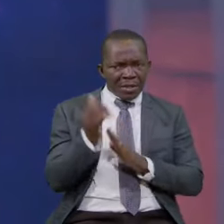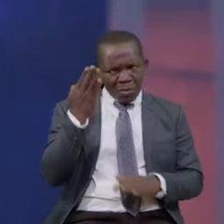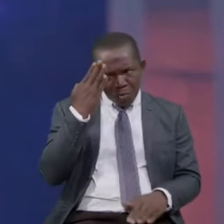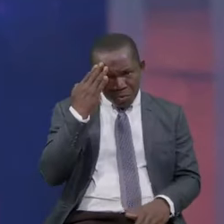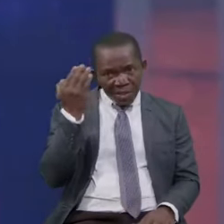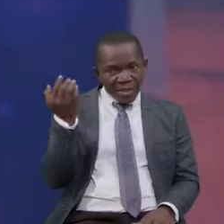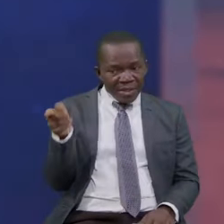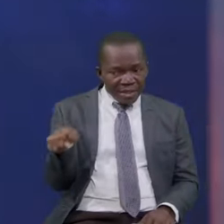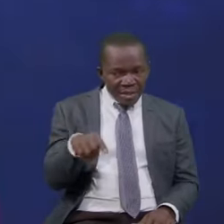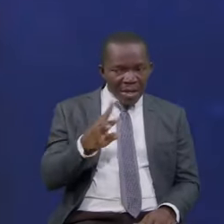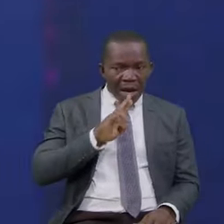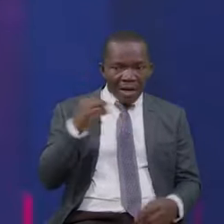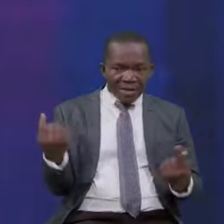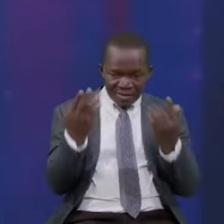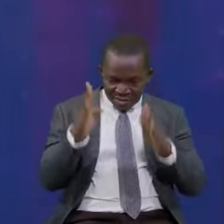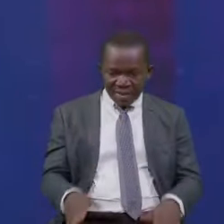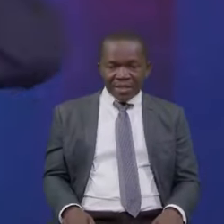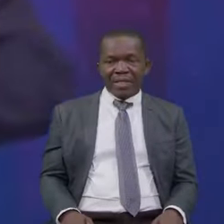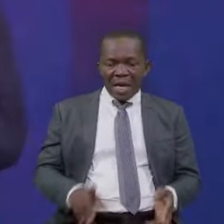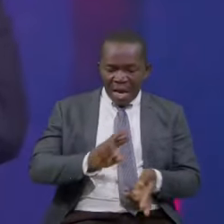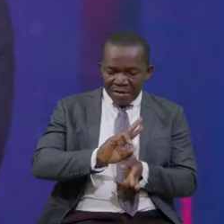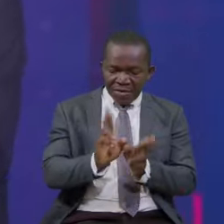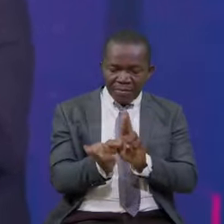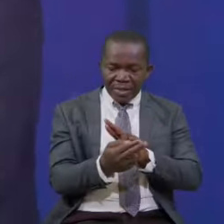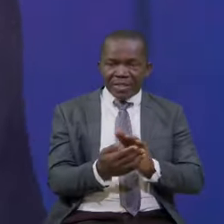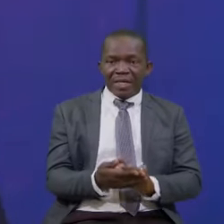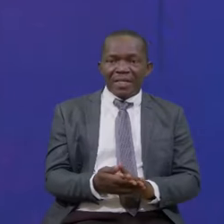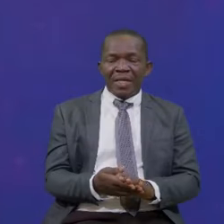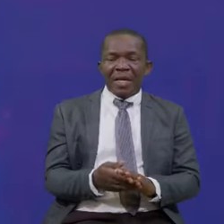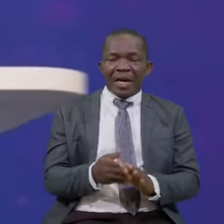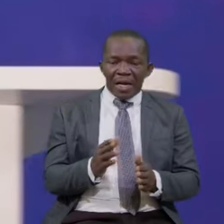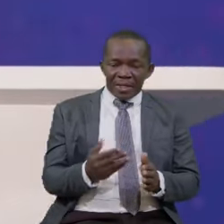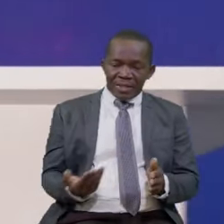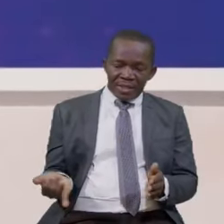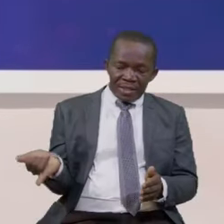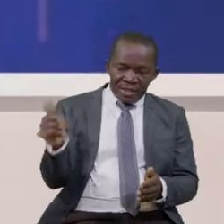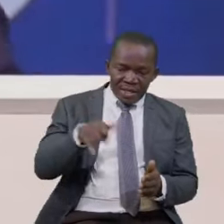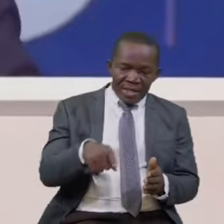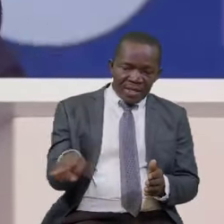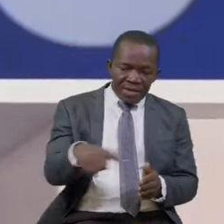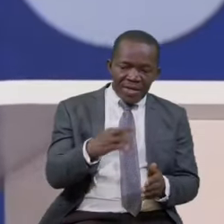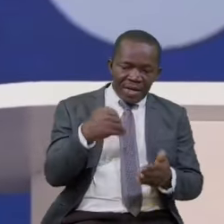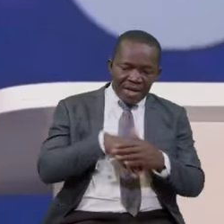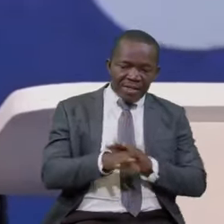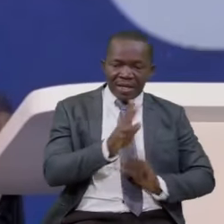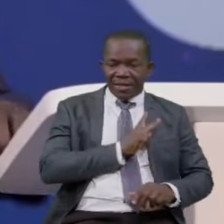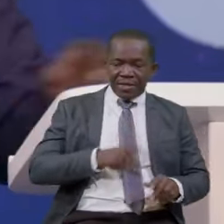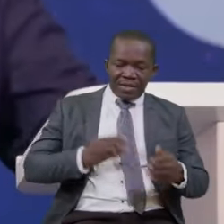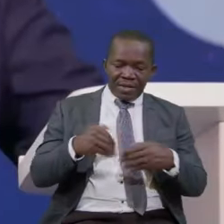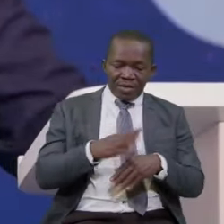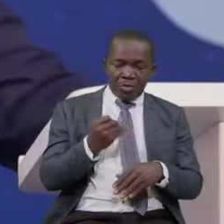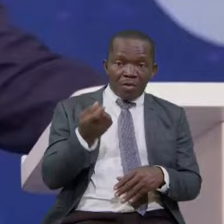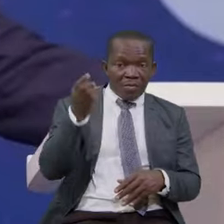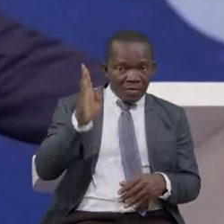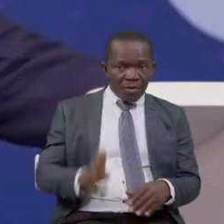accepter qu's ont sont péchés les autres ceux qui sont justes d'eux- même dans le pays je suis meilleur que la prostitué